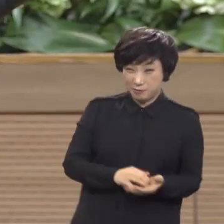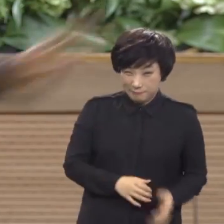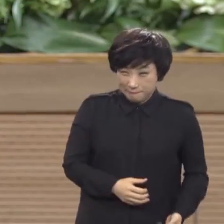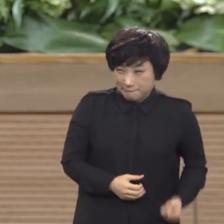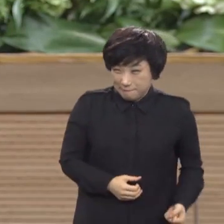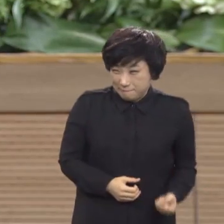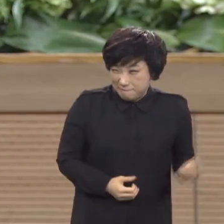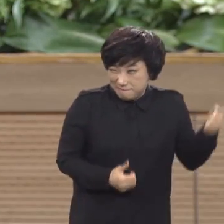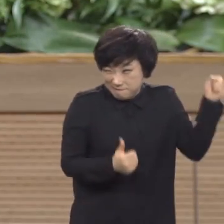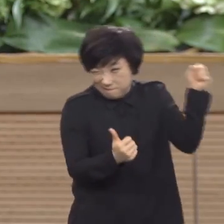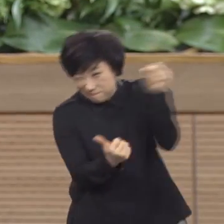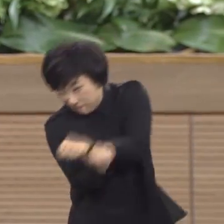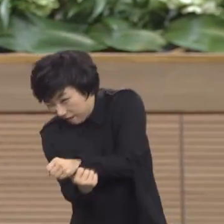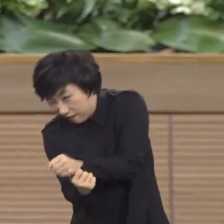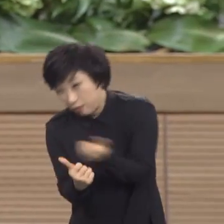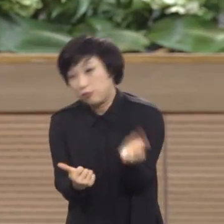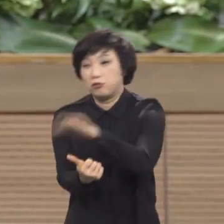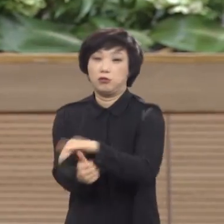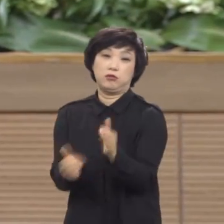죽여서 암매장해버렸어.